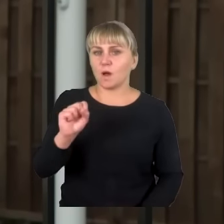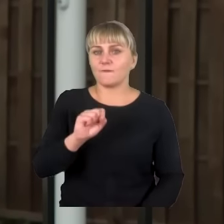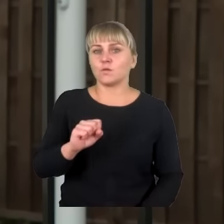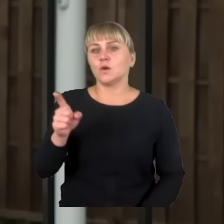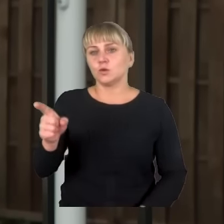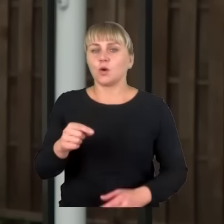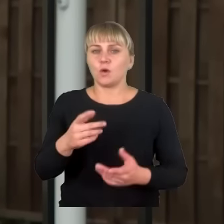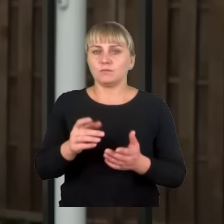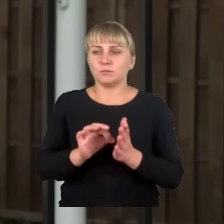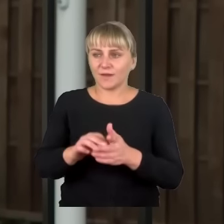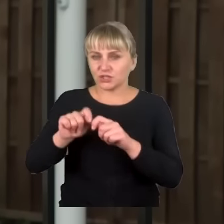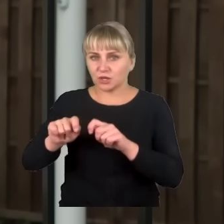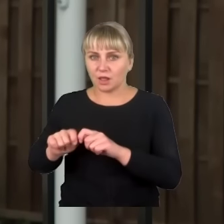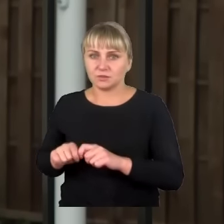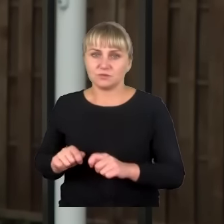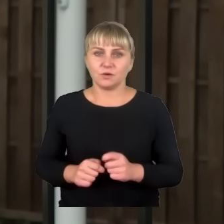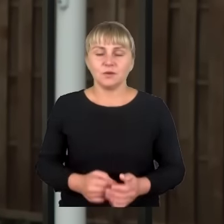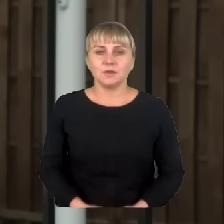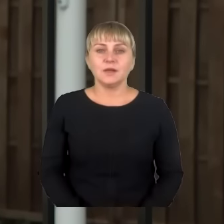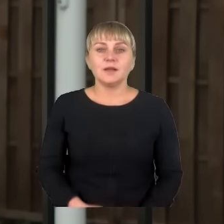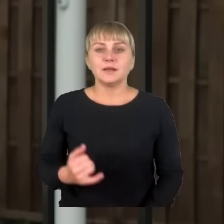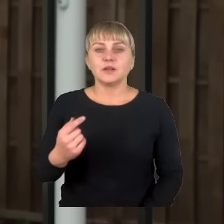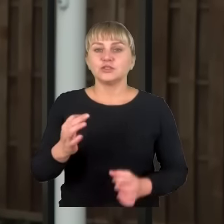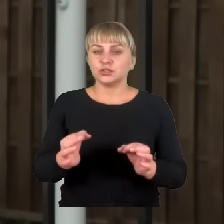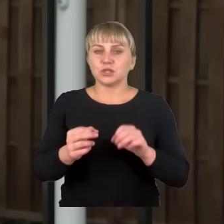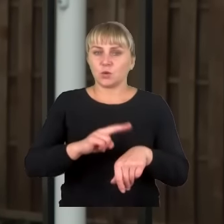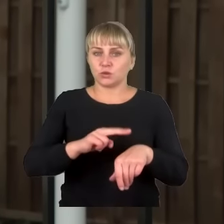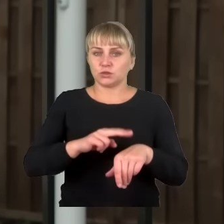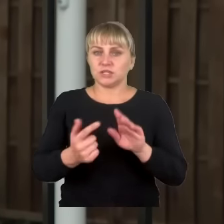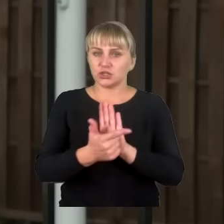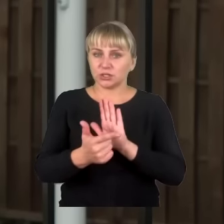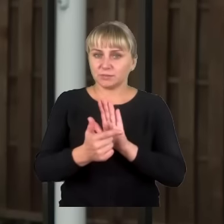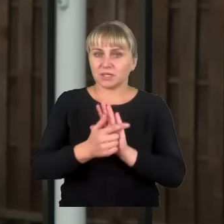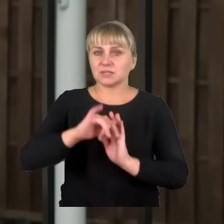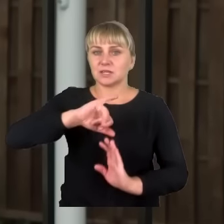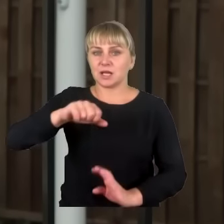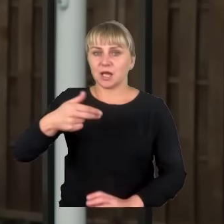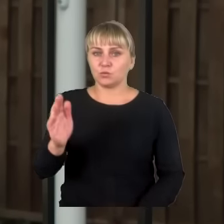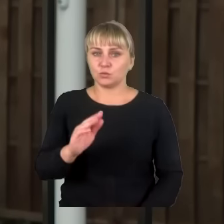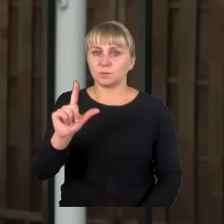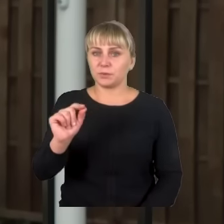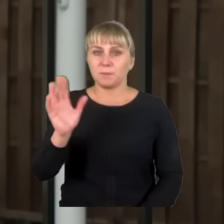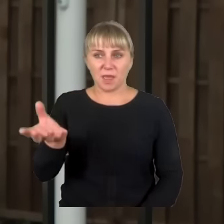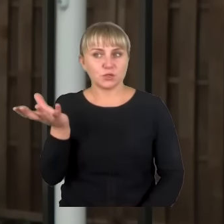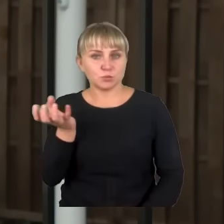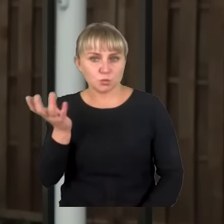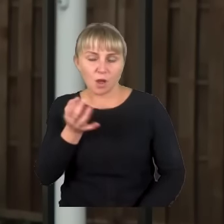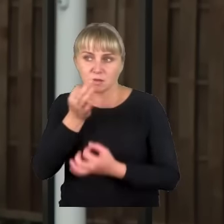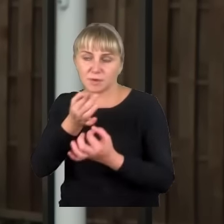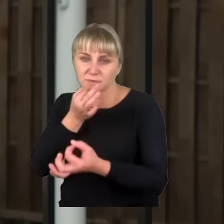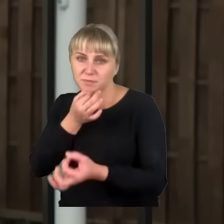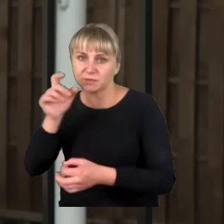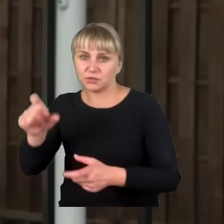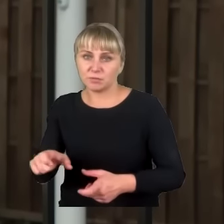już wspominałem na początku mojej relacji, dzisiaj o godzinie 17 Janusz P. ma zostać przesłuchany, a jego pełnomocnik zapowiedział, że